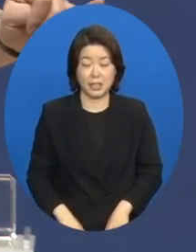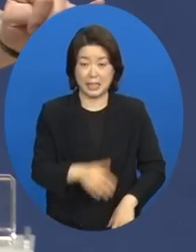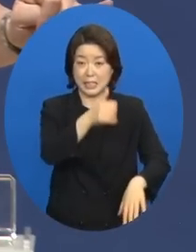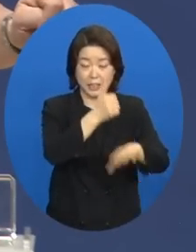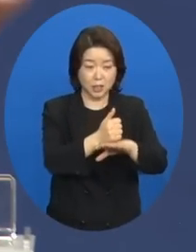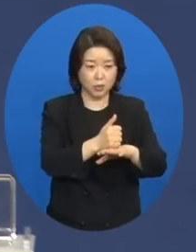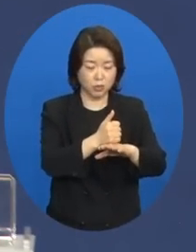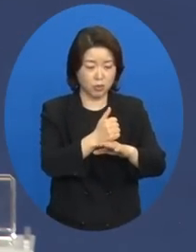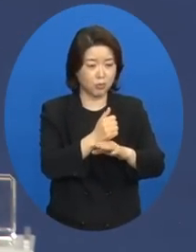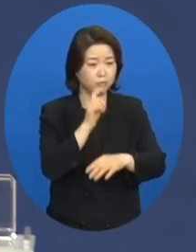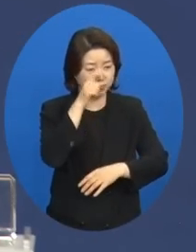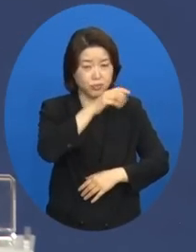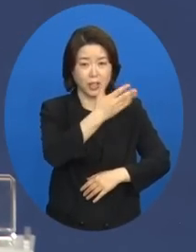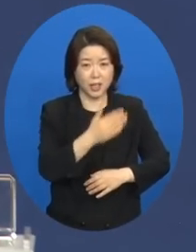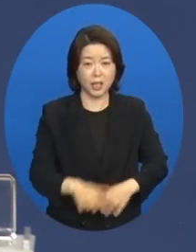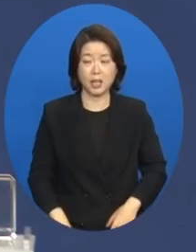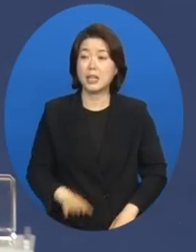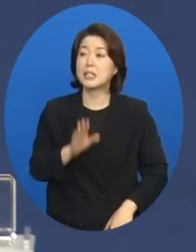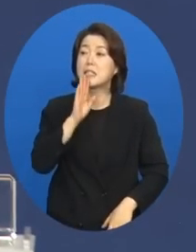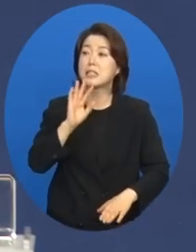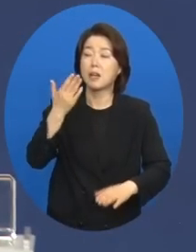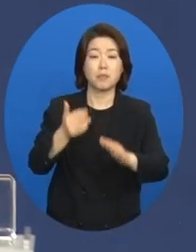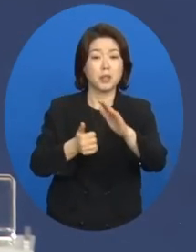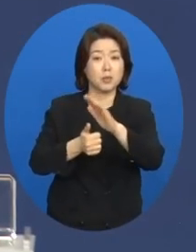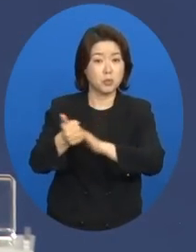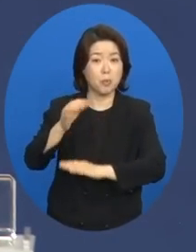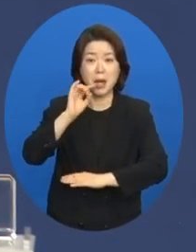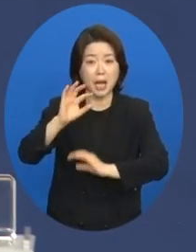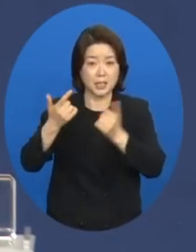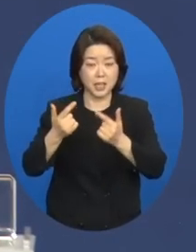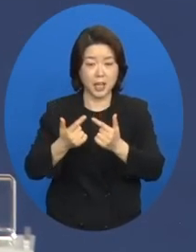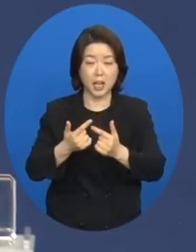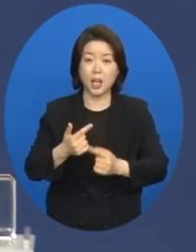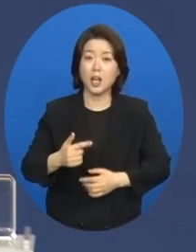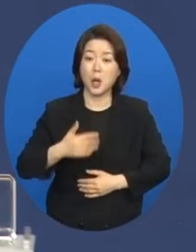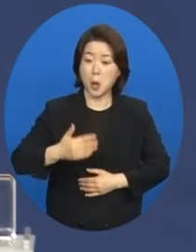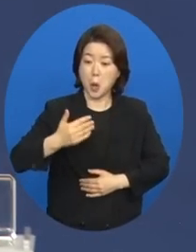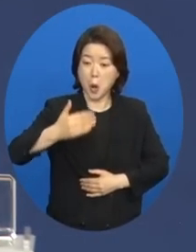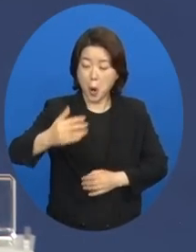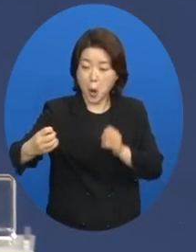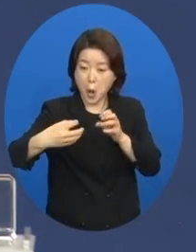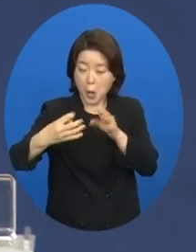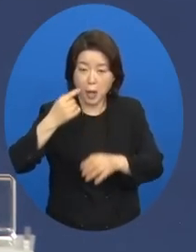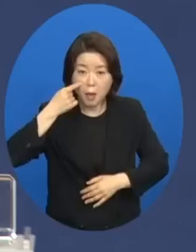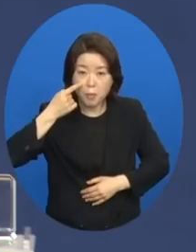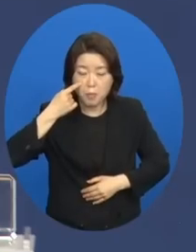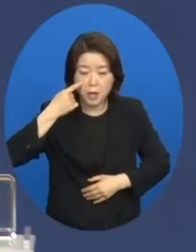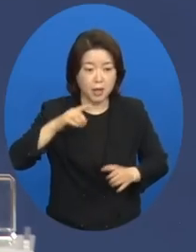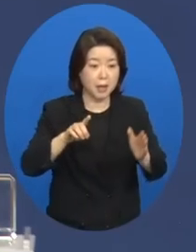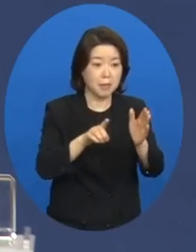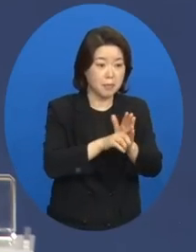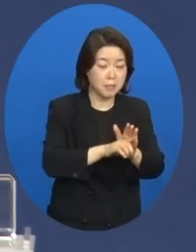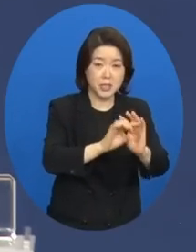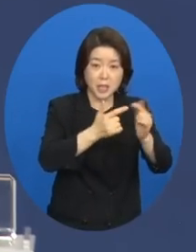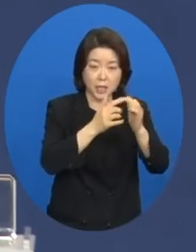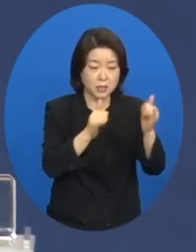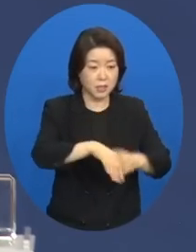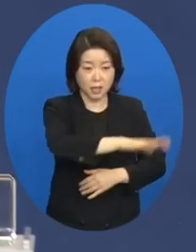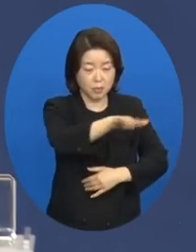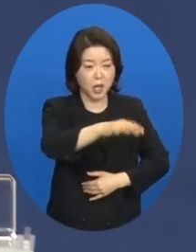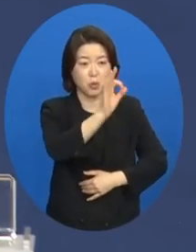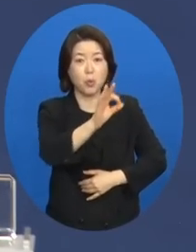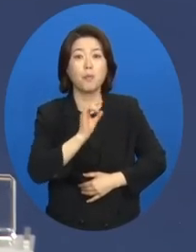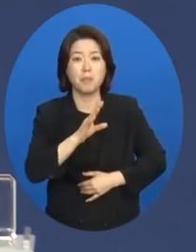결국은 더럽혀질 거지 그게 참된 소망이 될 수 없다는 거 조금만 얘기 진지하게 보면요 안 믿는 사람 다 동의해요.